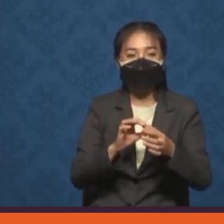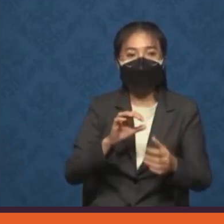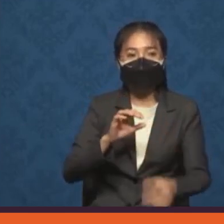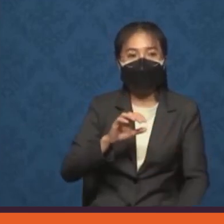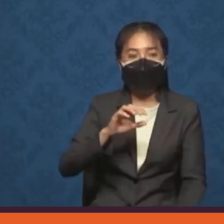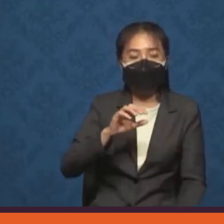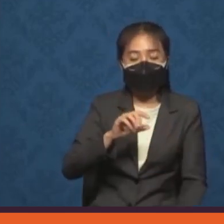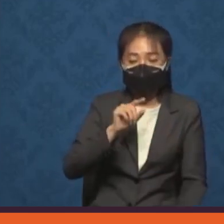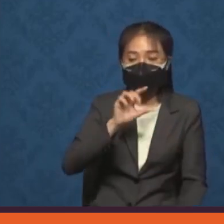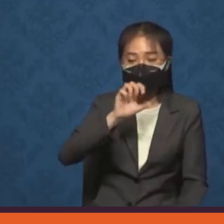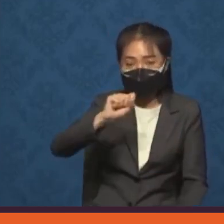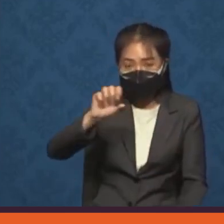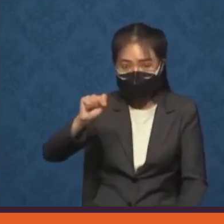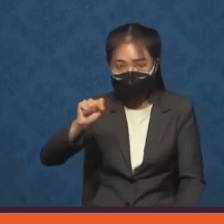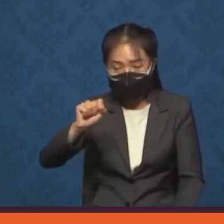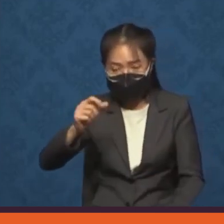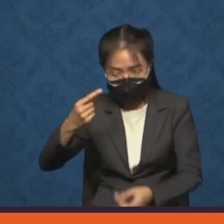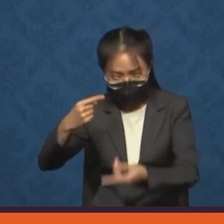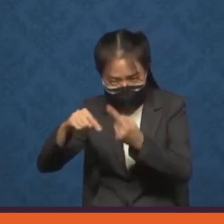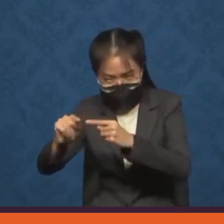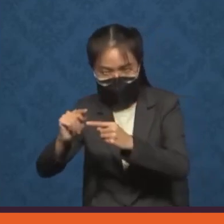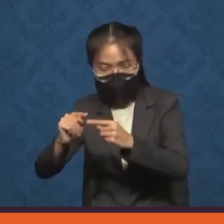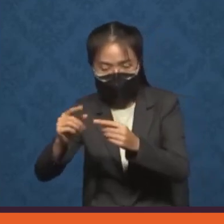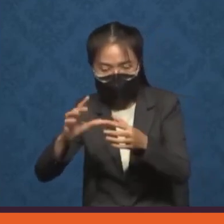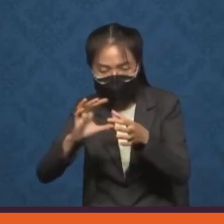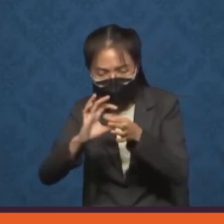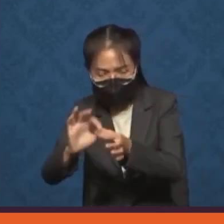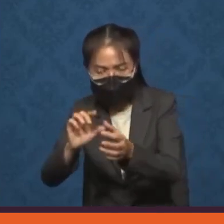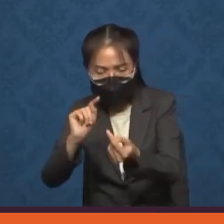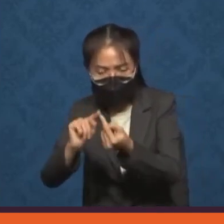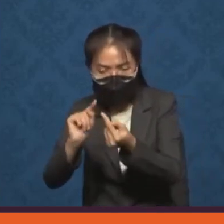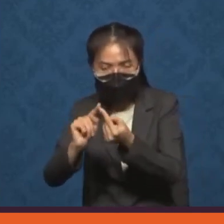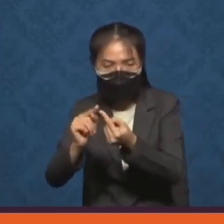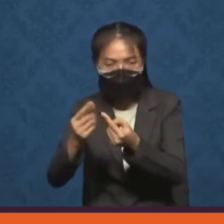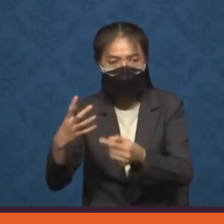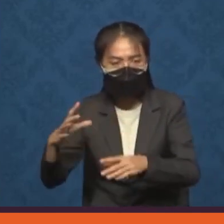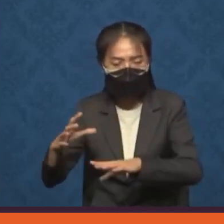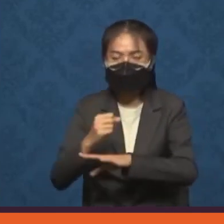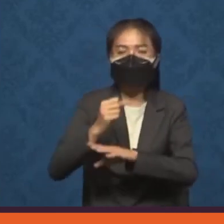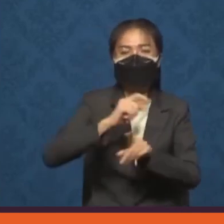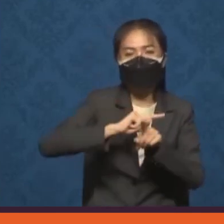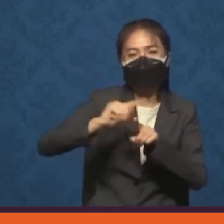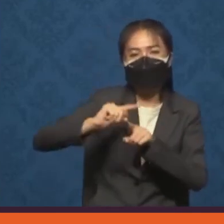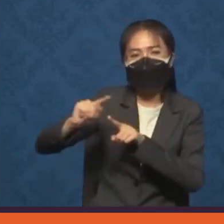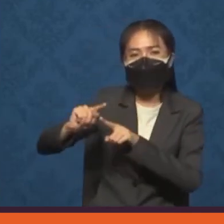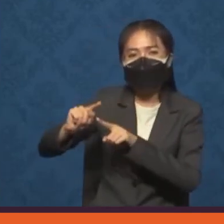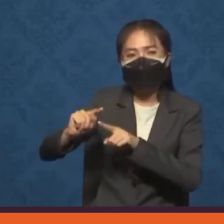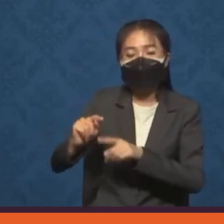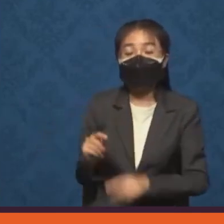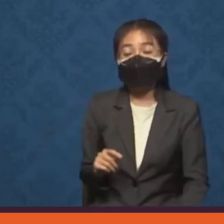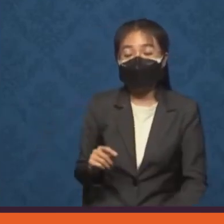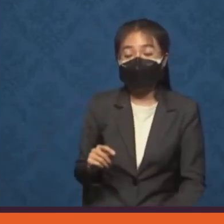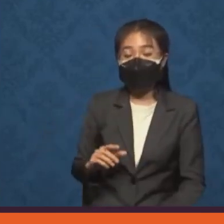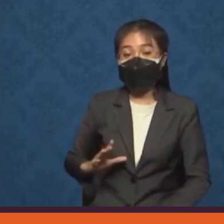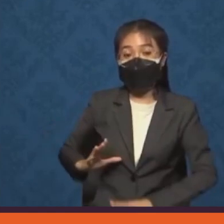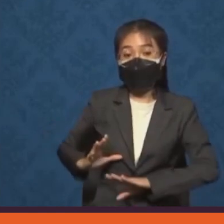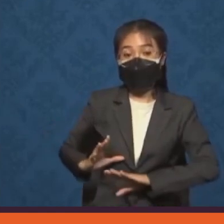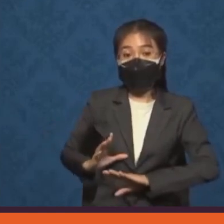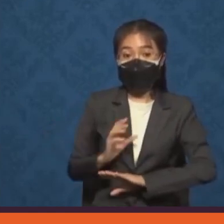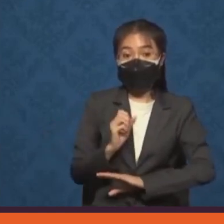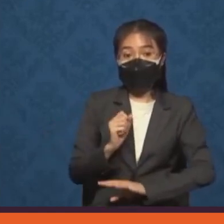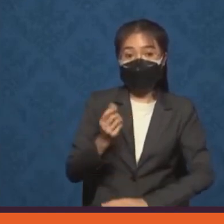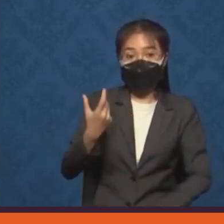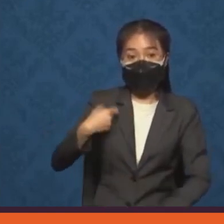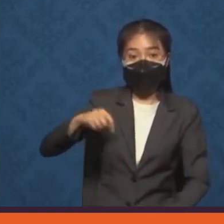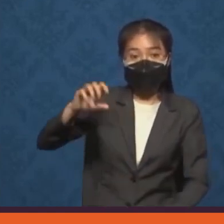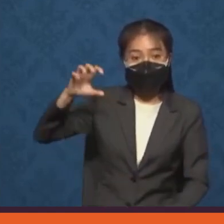ทรกแซงศาลแทรกแซงองค์กรอิสระแทรกแซงอำนาจตุลาการบ้างล่ะอำนาจตุลาการกระทำการผ่าน